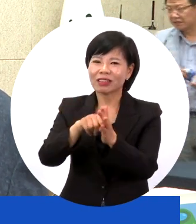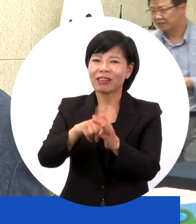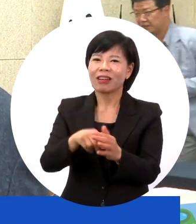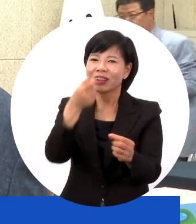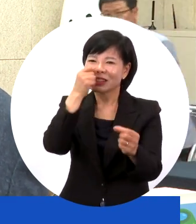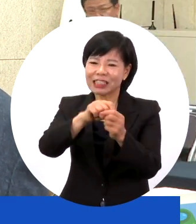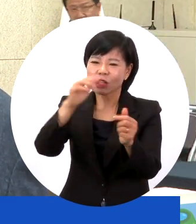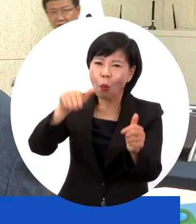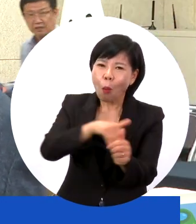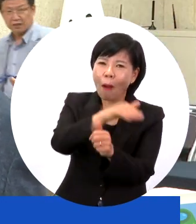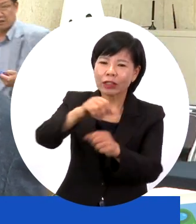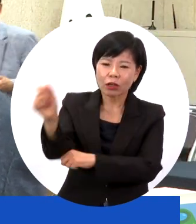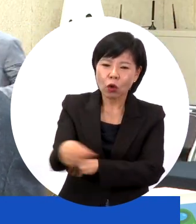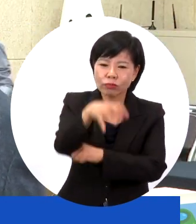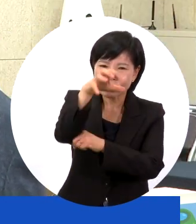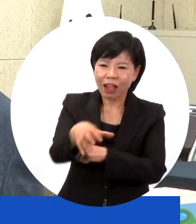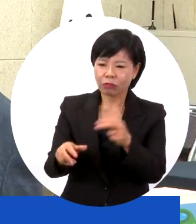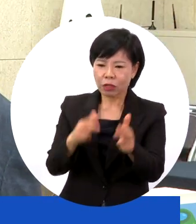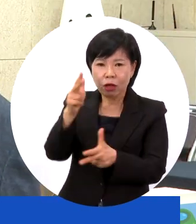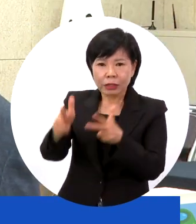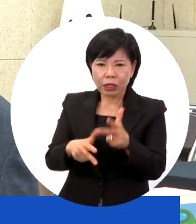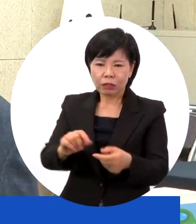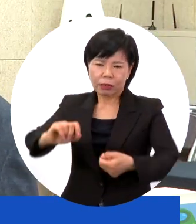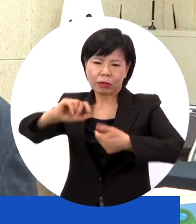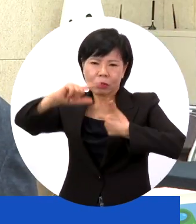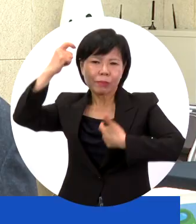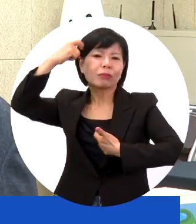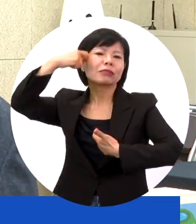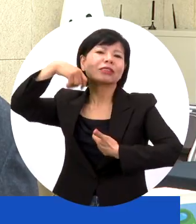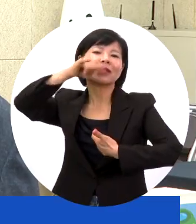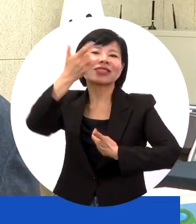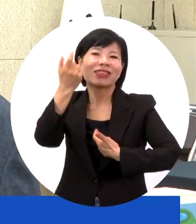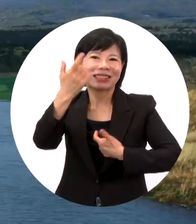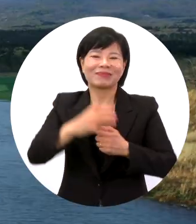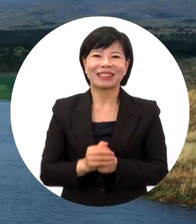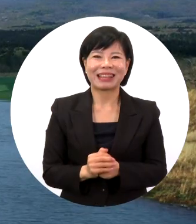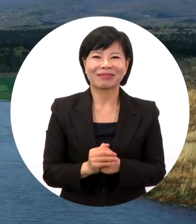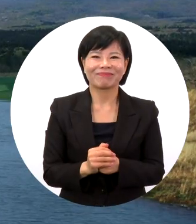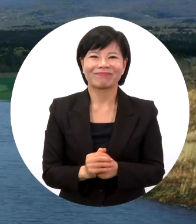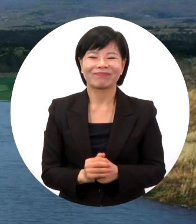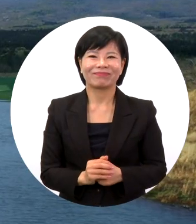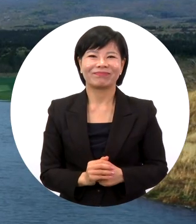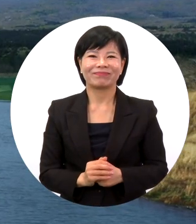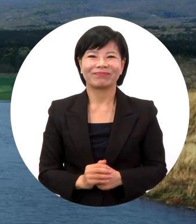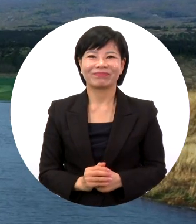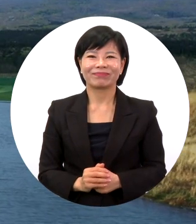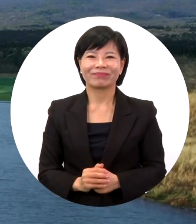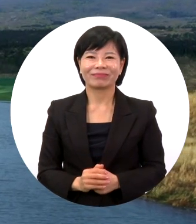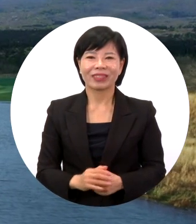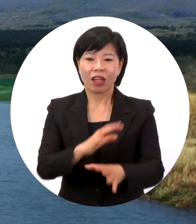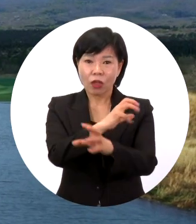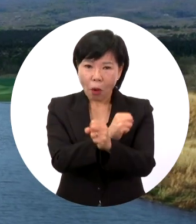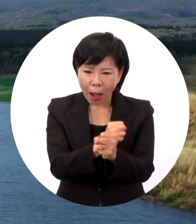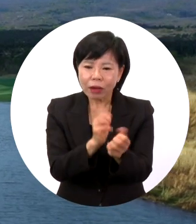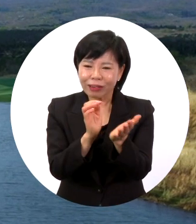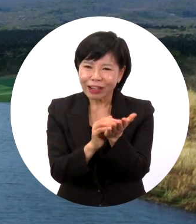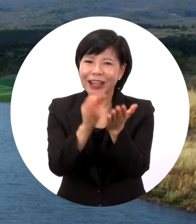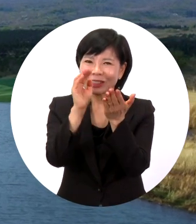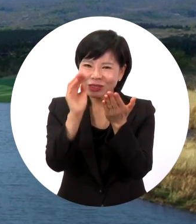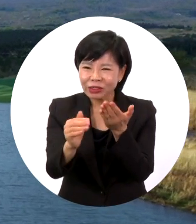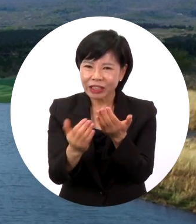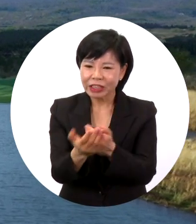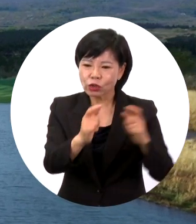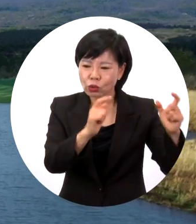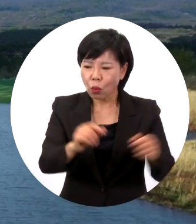골프장이 앞으로 제주 골프 산업의 대표 브랜드 이미지가 될 것으로 기대합니다. 협약에 따라